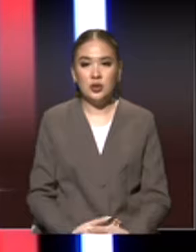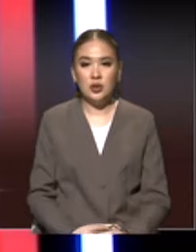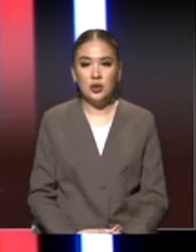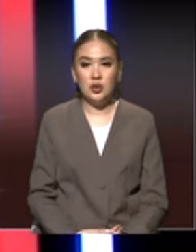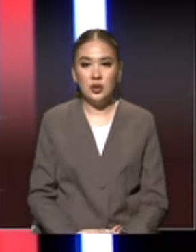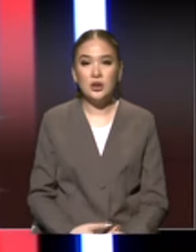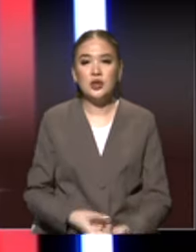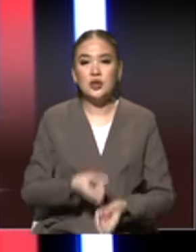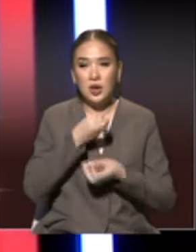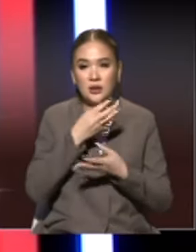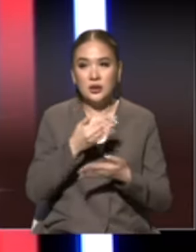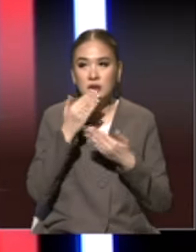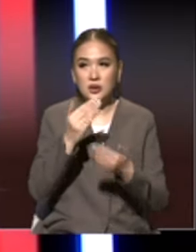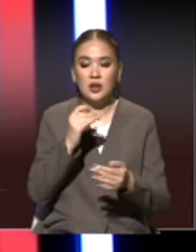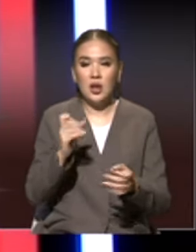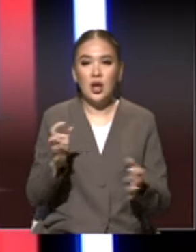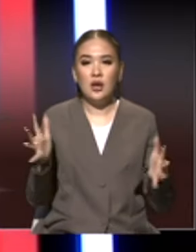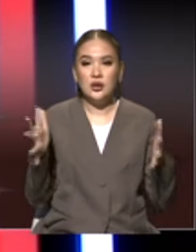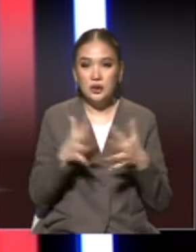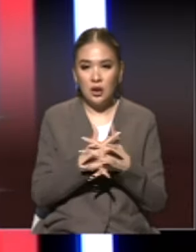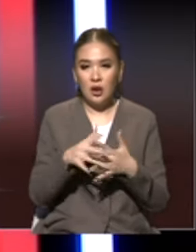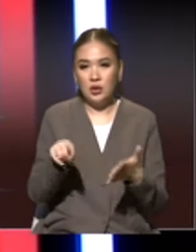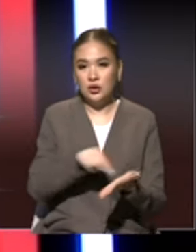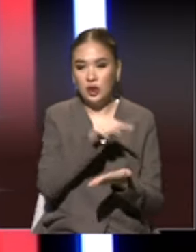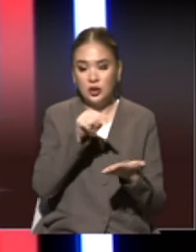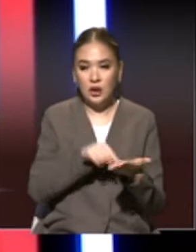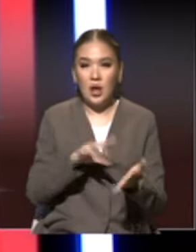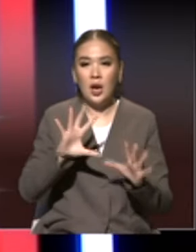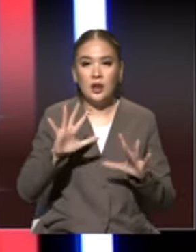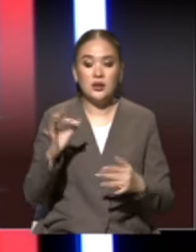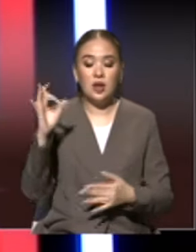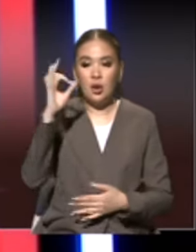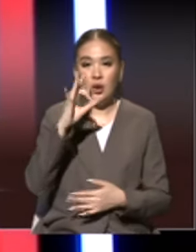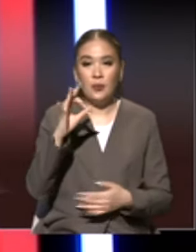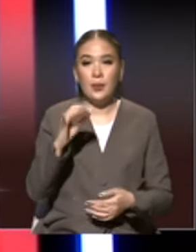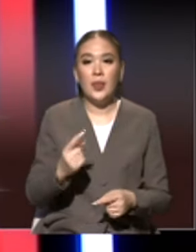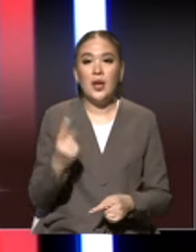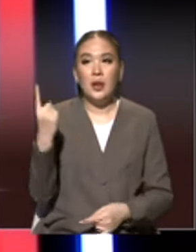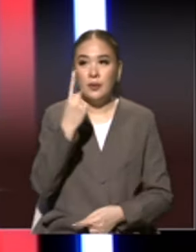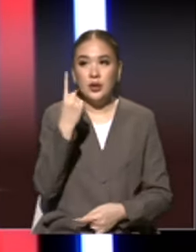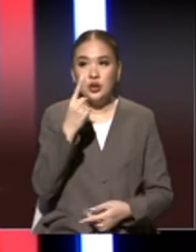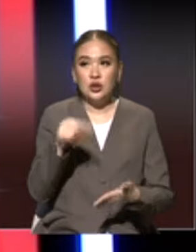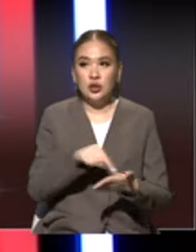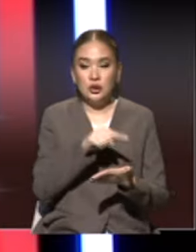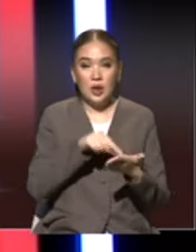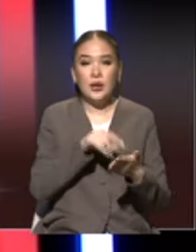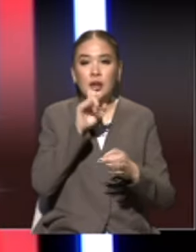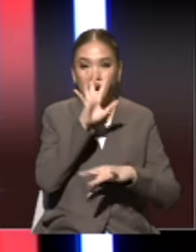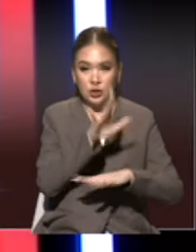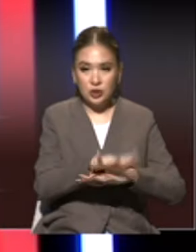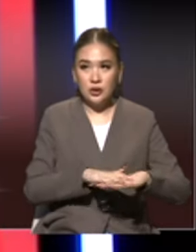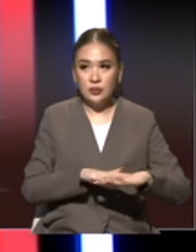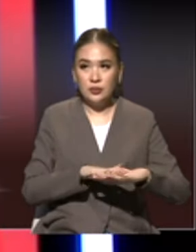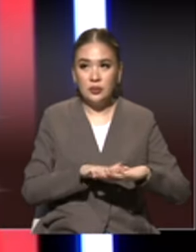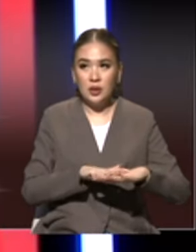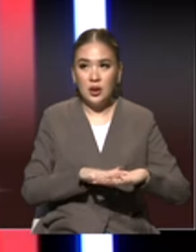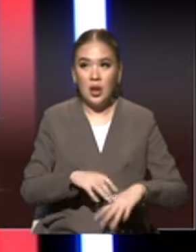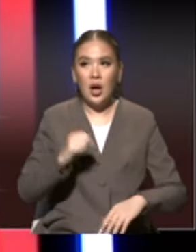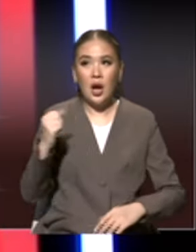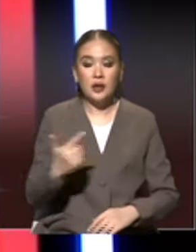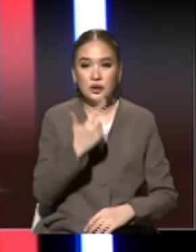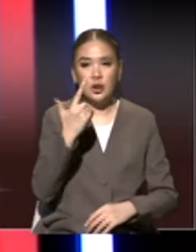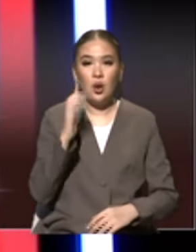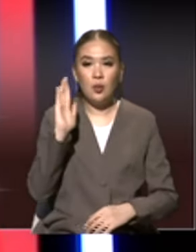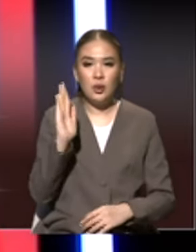сіз араластырып жібердіңіз сұрақтарыңызды. Бірақ жаңа бірінші сұраққа келетін болсақ, кешірім сұраймын. Бізде Атырауда